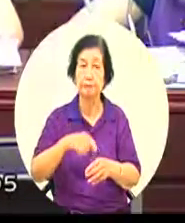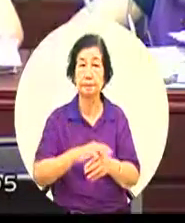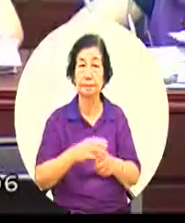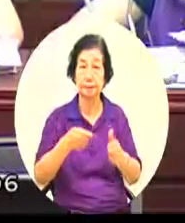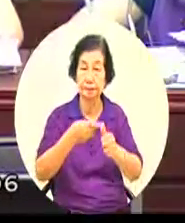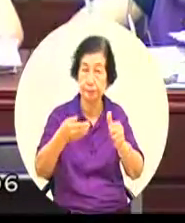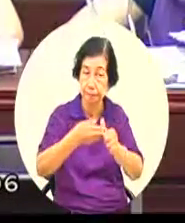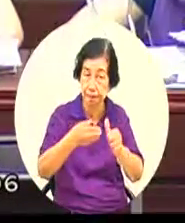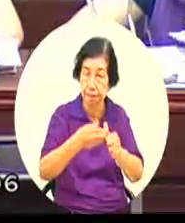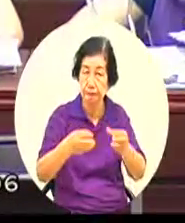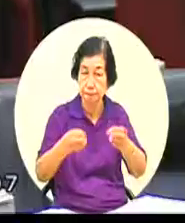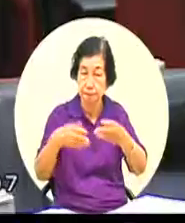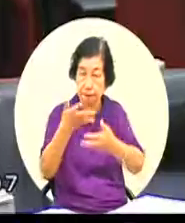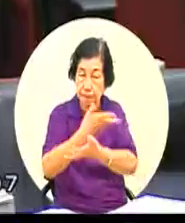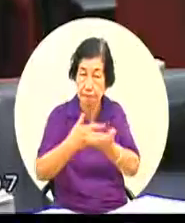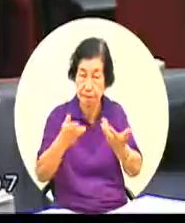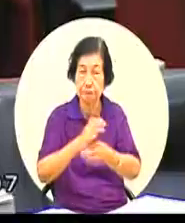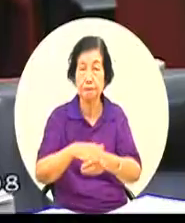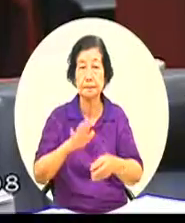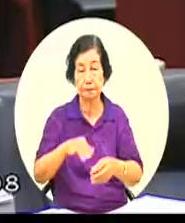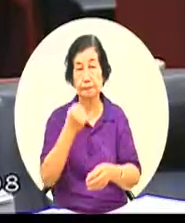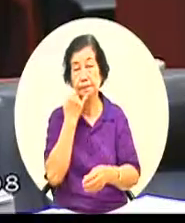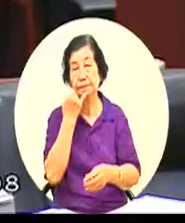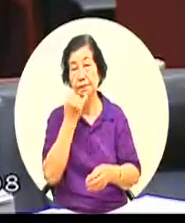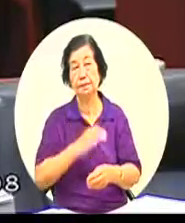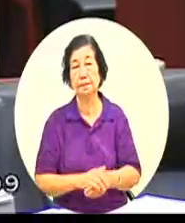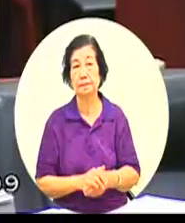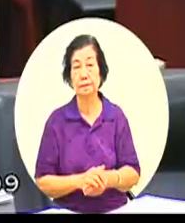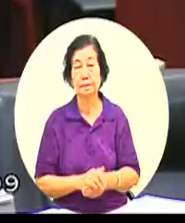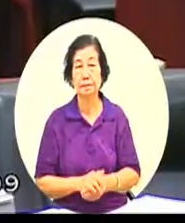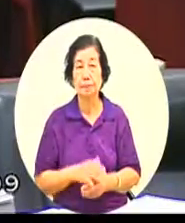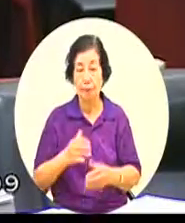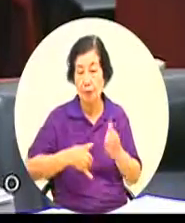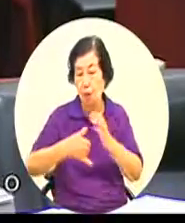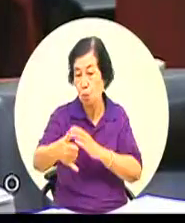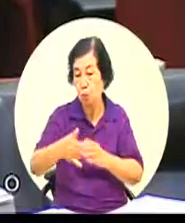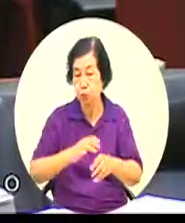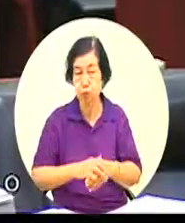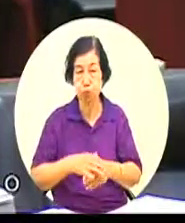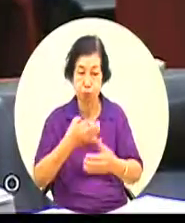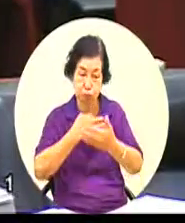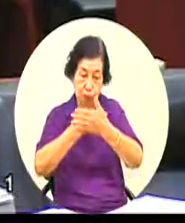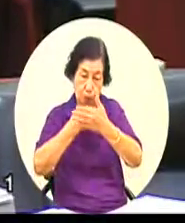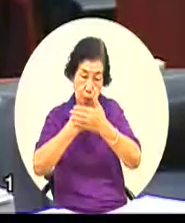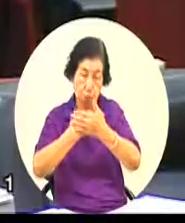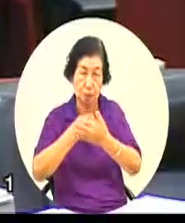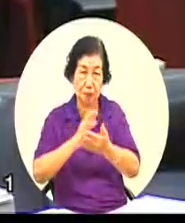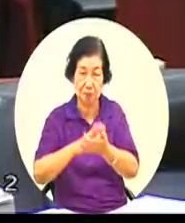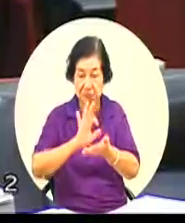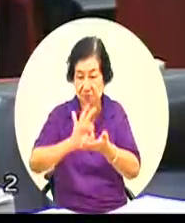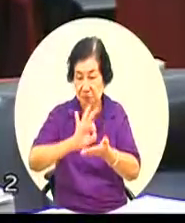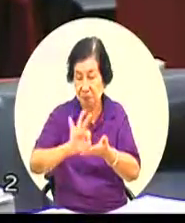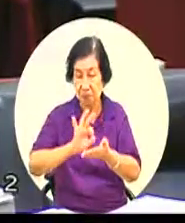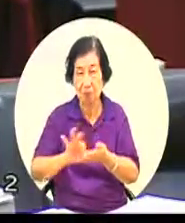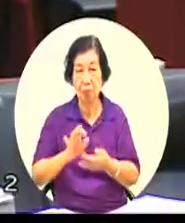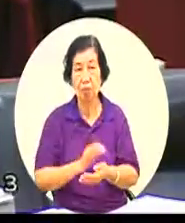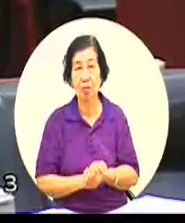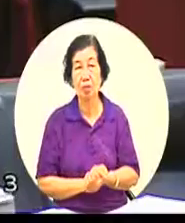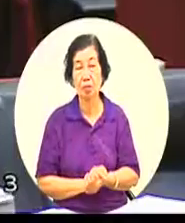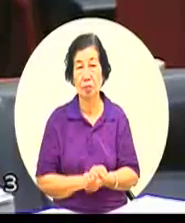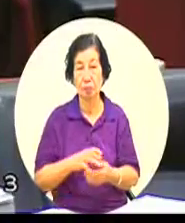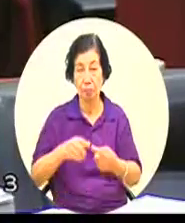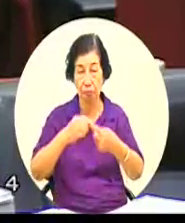论，好不好？ 好，不是啦，恁出来吼，卖个讲圣经啦，第一个讲圣经为人大，一定看不认得迄落啊。讲